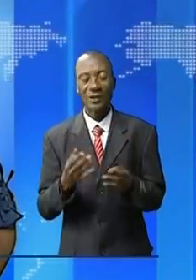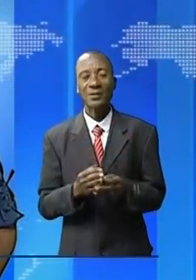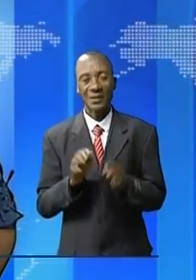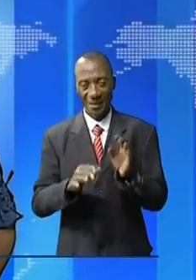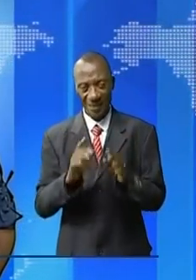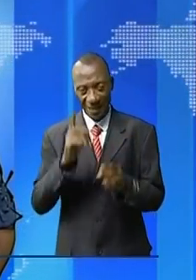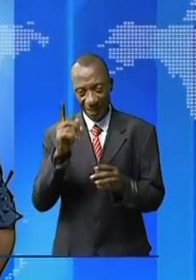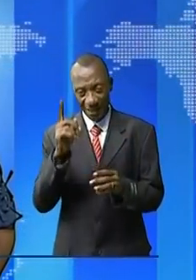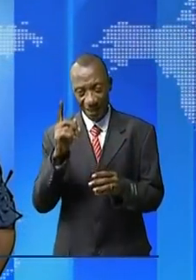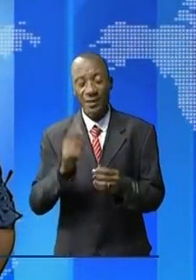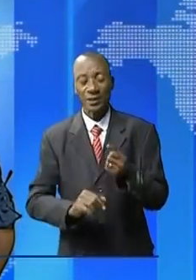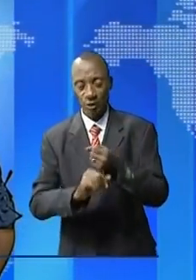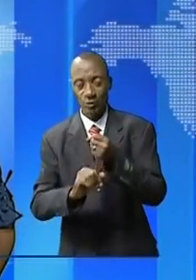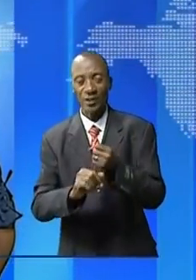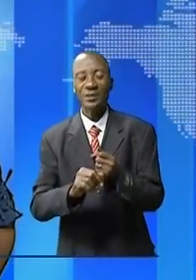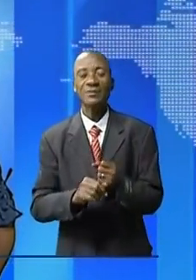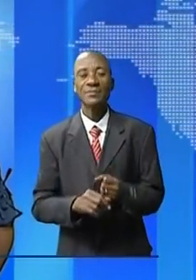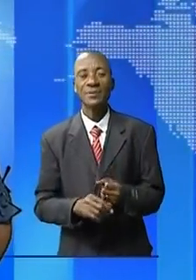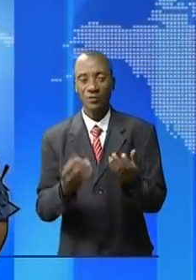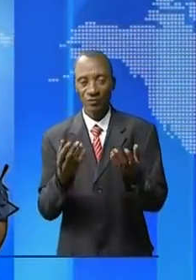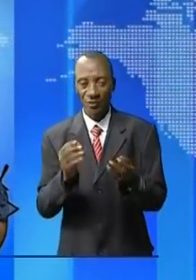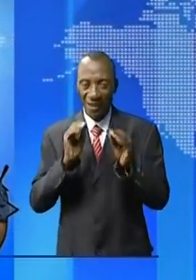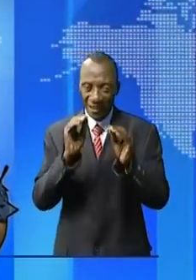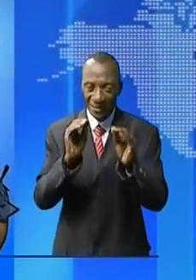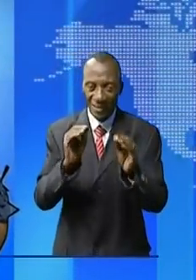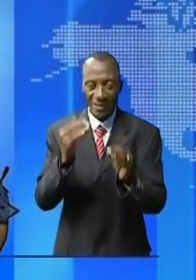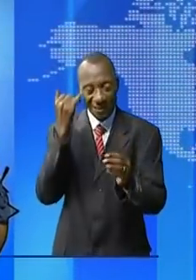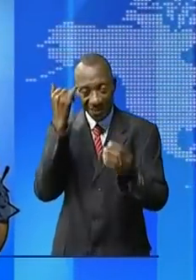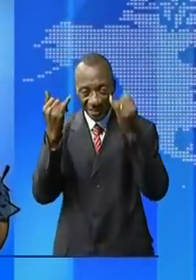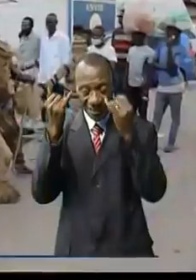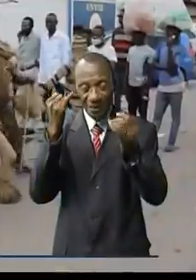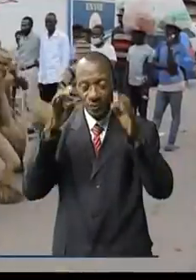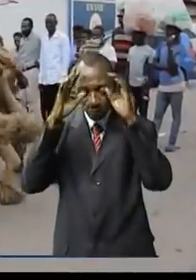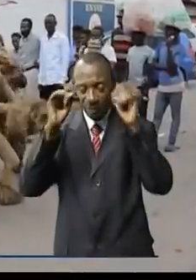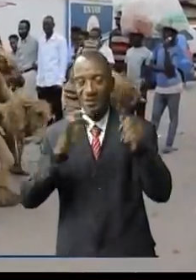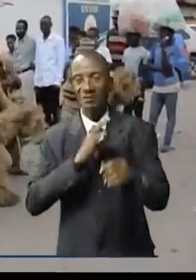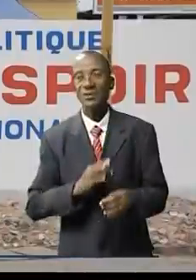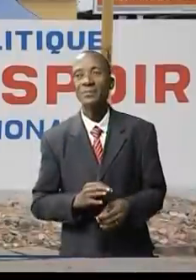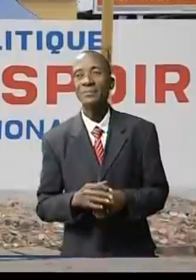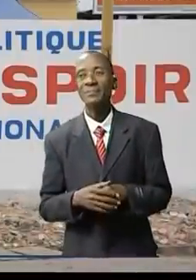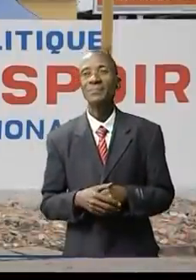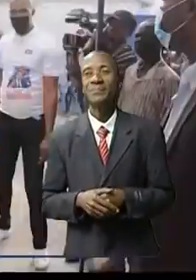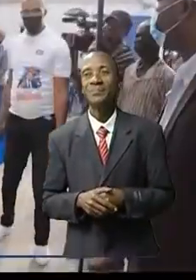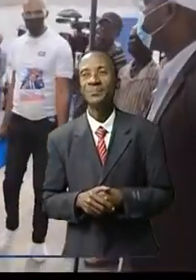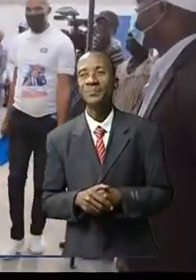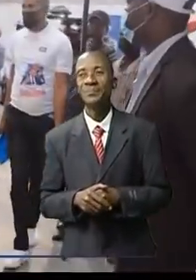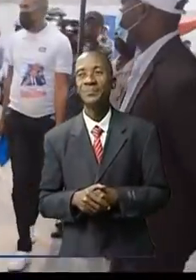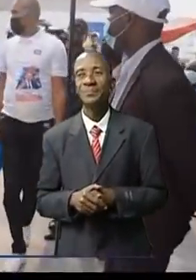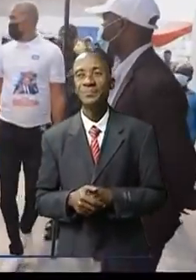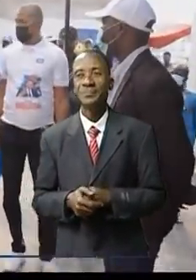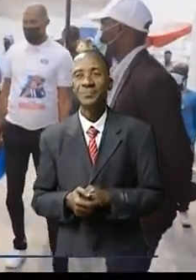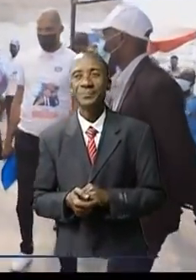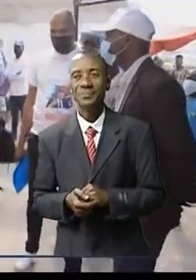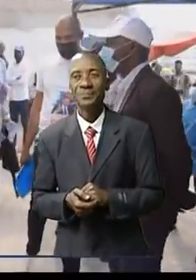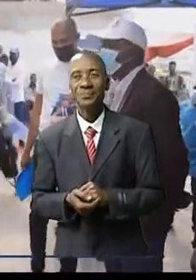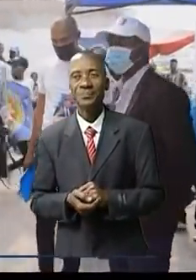à relayer cette vision. Commentaire Jean-Pierre Ndolo-Demazou. Le ministre de la Recherche scientifique s'engage